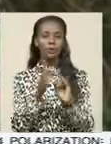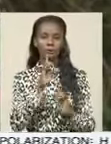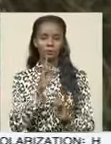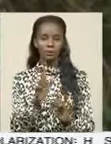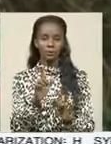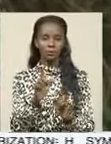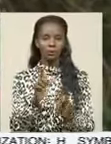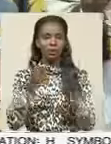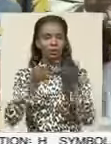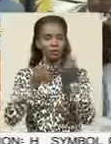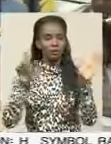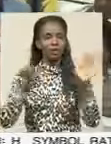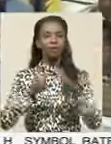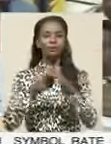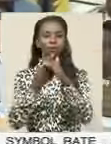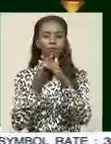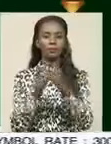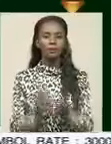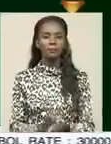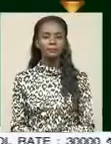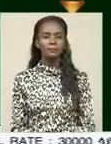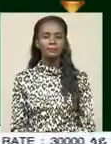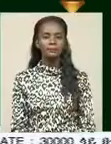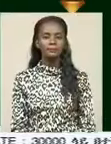አሁን በይፋ ተጀምሯል።